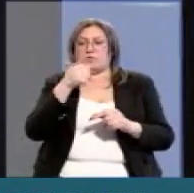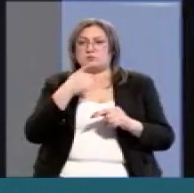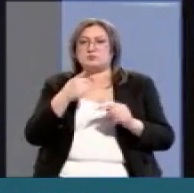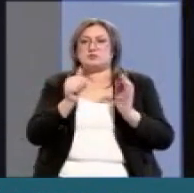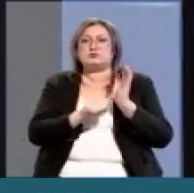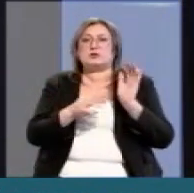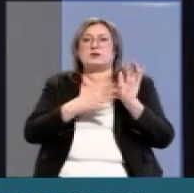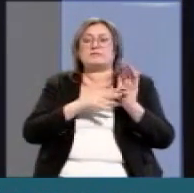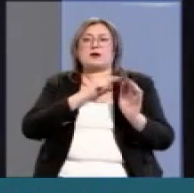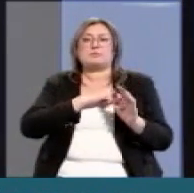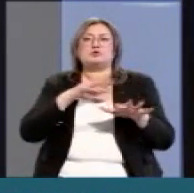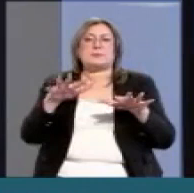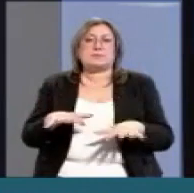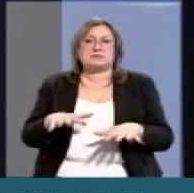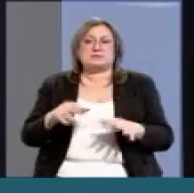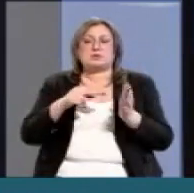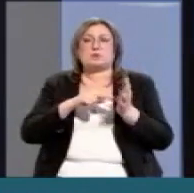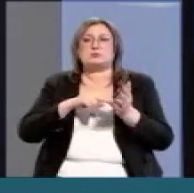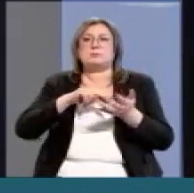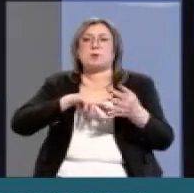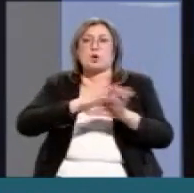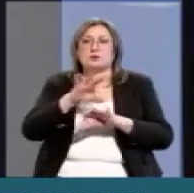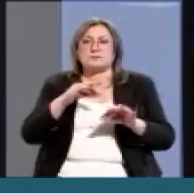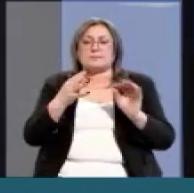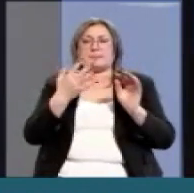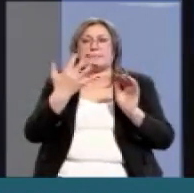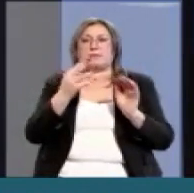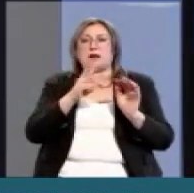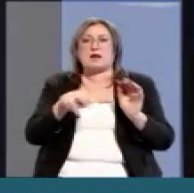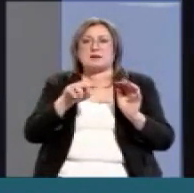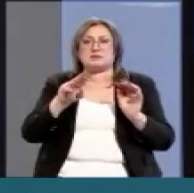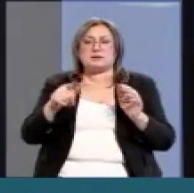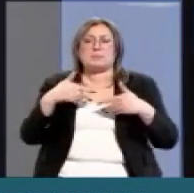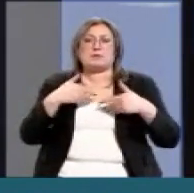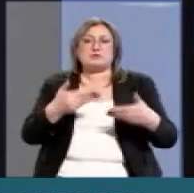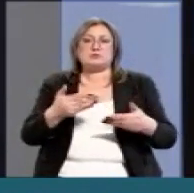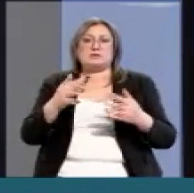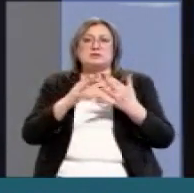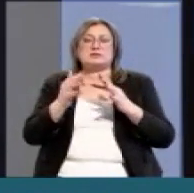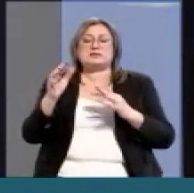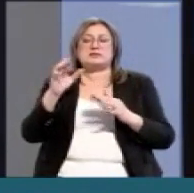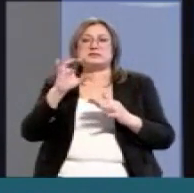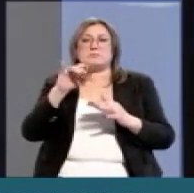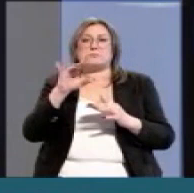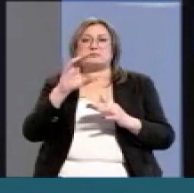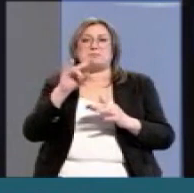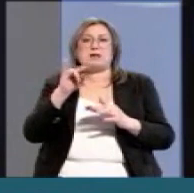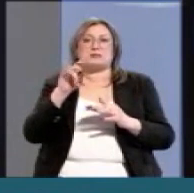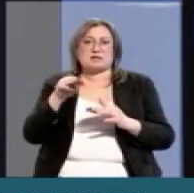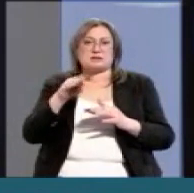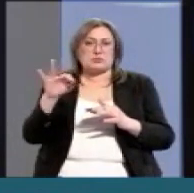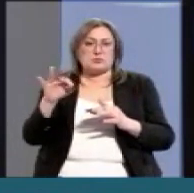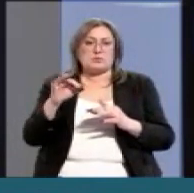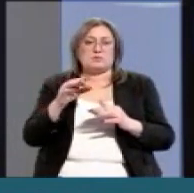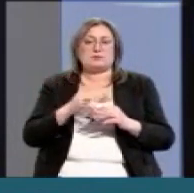Создание 69 рабочих мест. Стоимость проекта порядка 9 миллиардов тенге. Инициатор ТО «Истимарай». Проект включен в карту